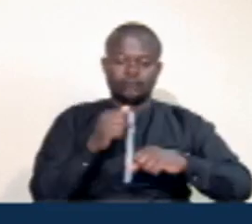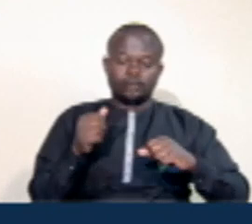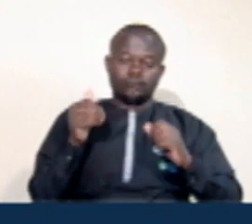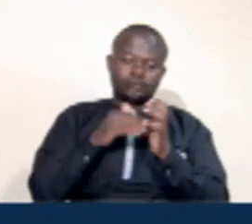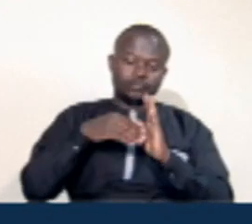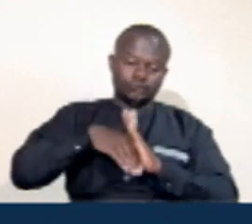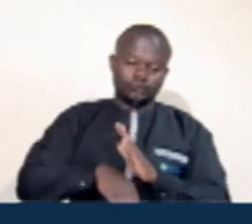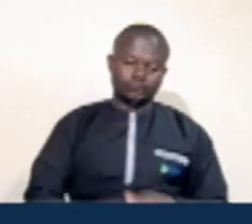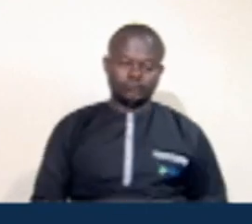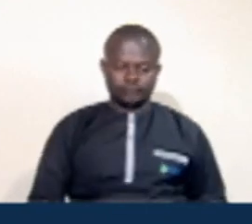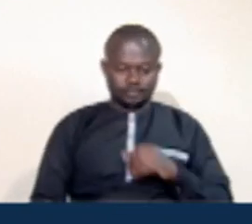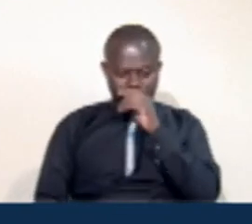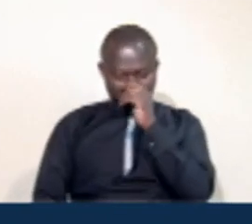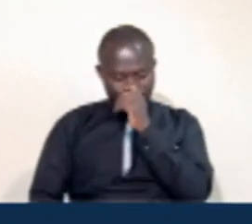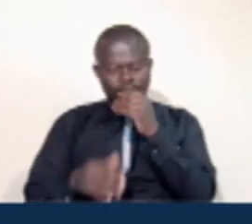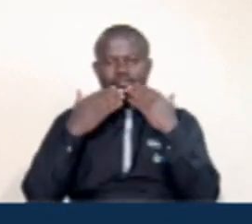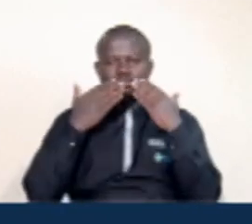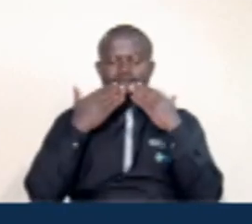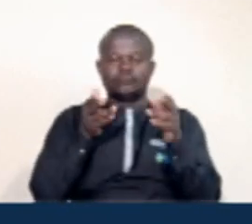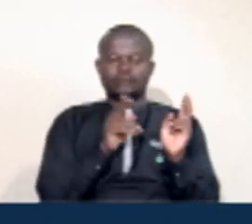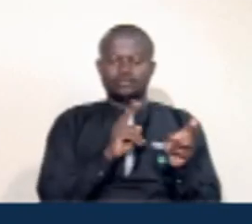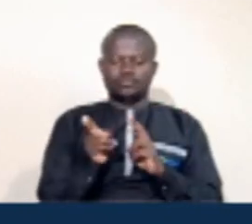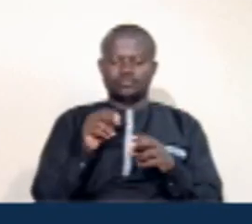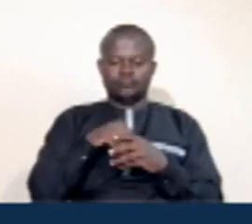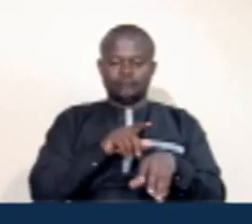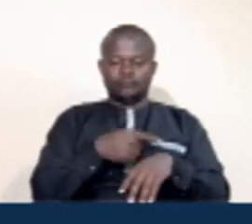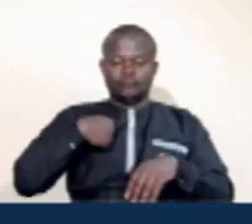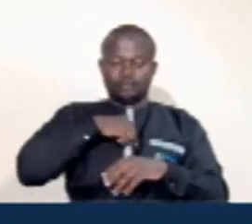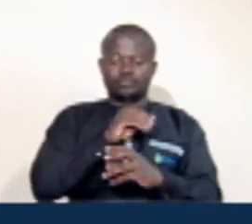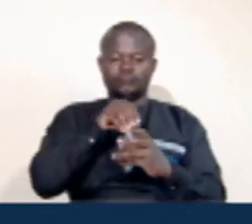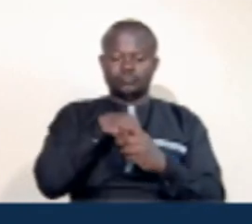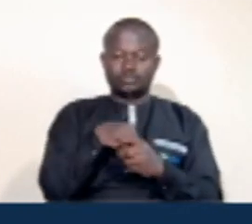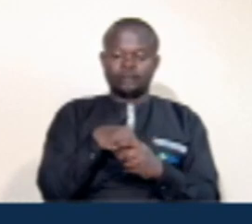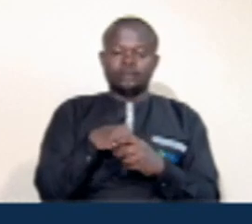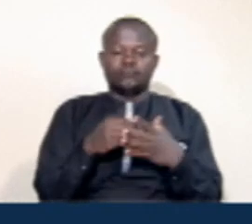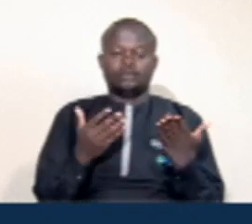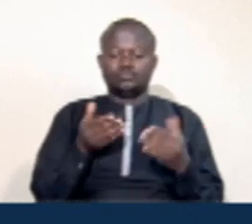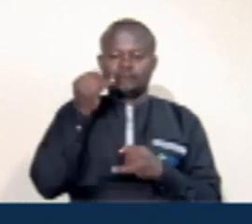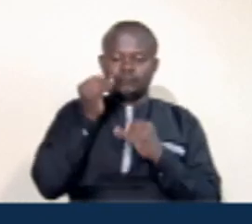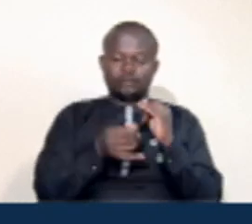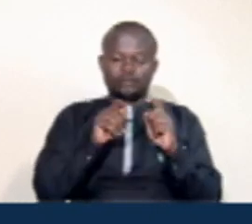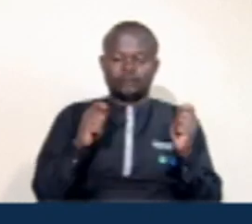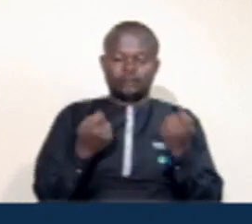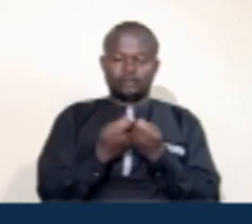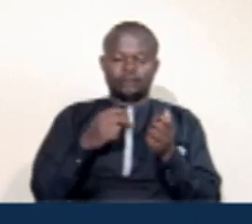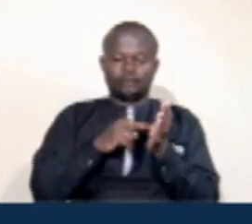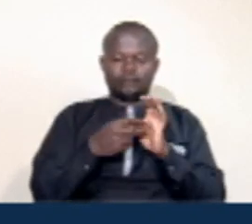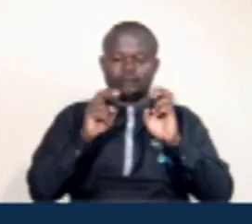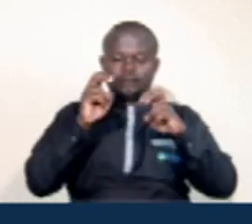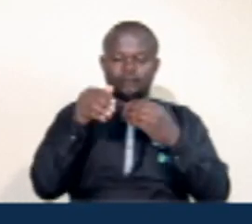inyuma Murakoze ubundi iki gihe twari tugezemo cyari impera z'igihembwe bivuze